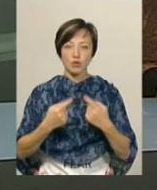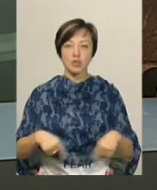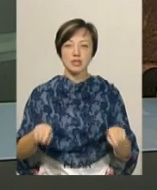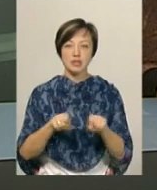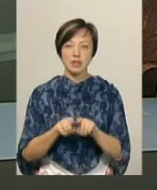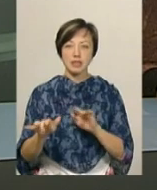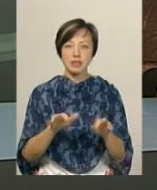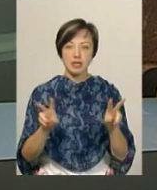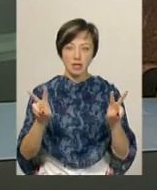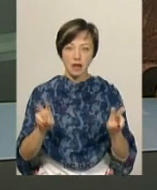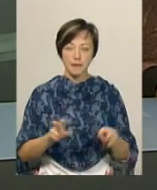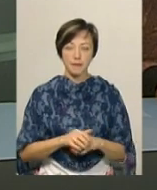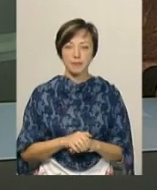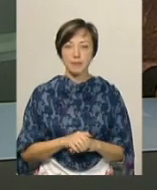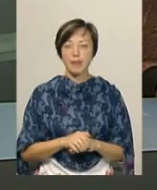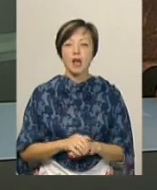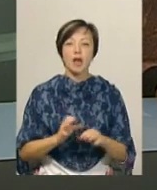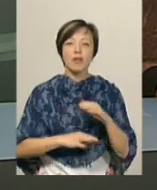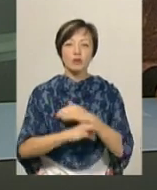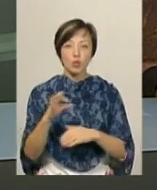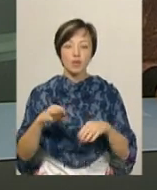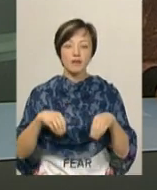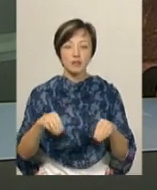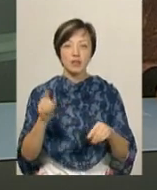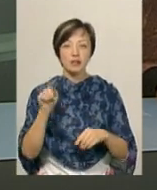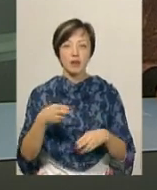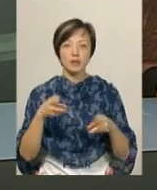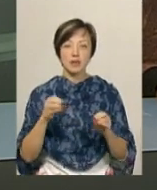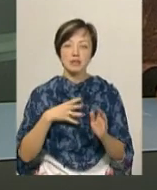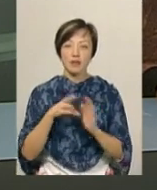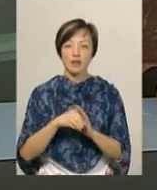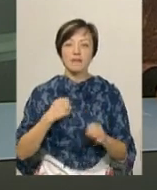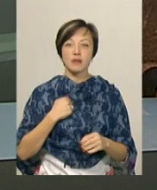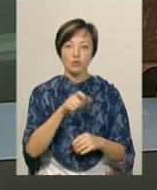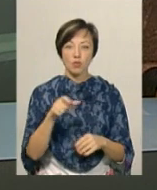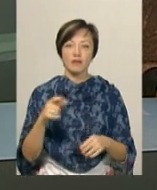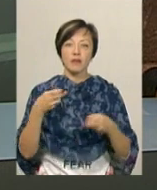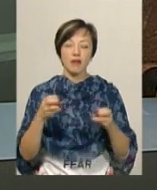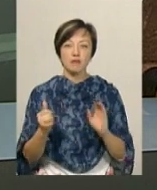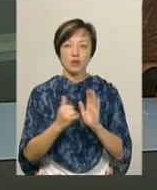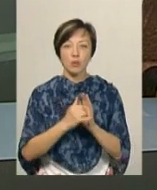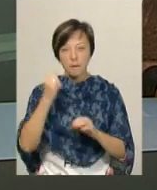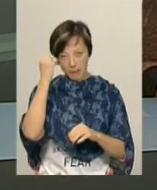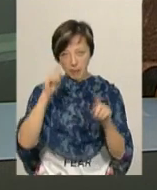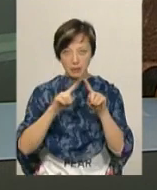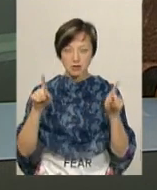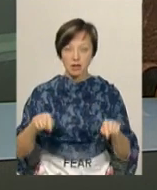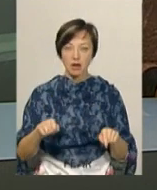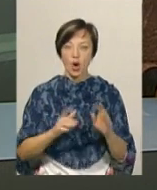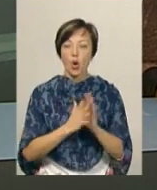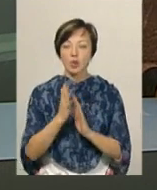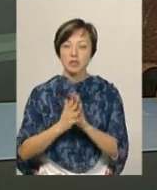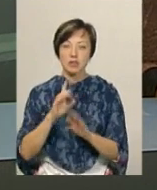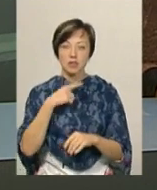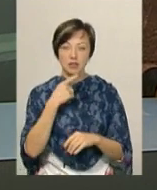організації «Дія» Валентина Базилюк. На сході кущі висадять там, де загинули військові і де встановлені пам'ятні знаки. Рослини, каже